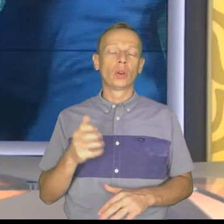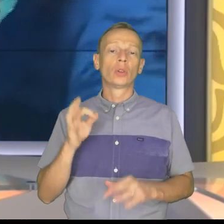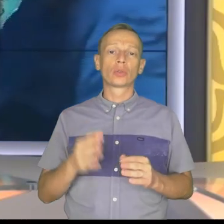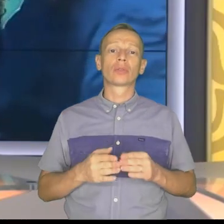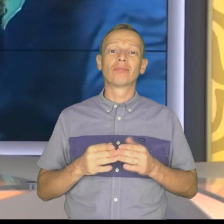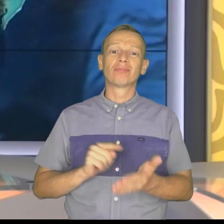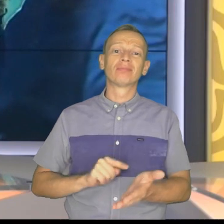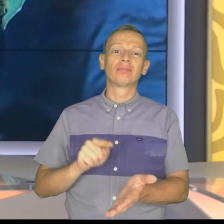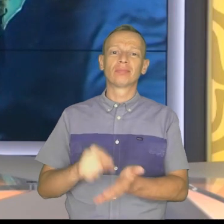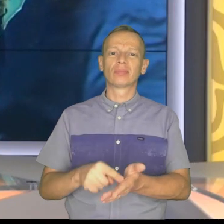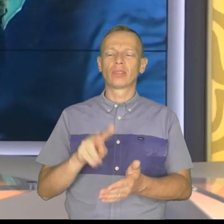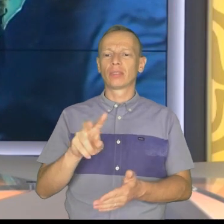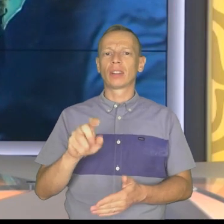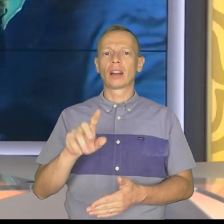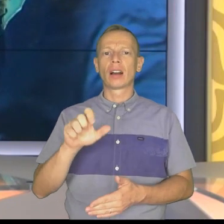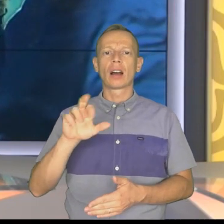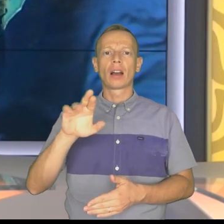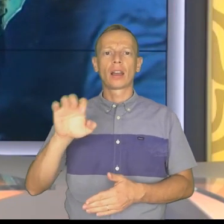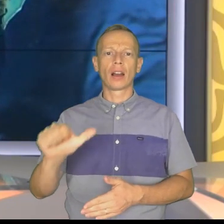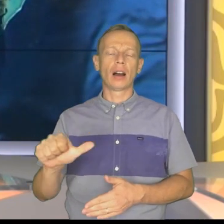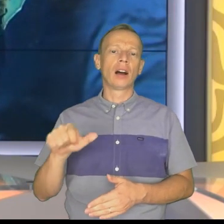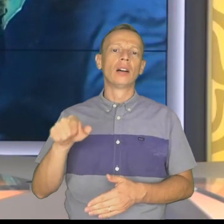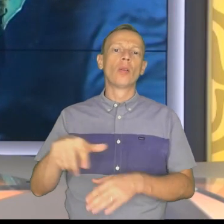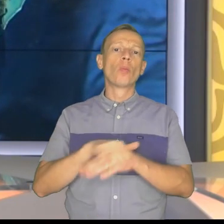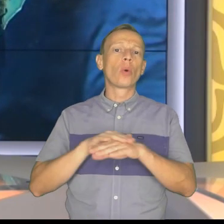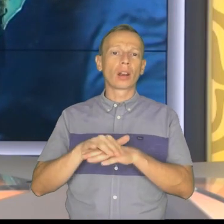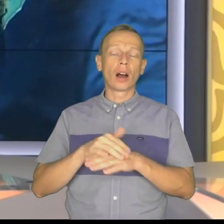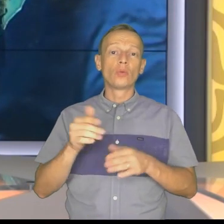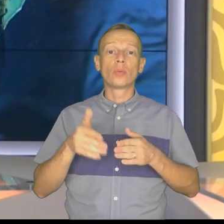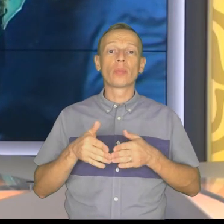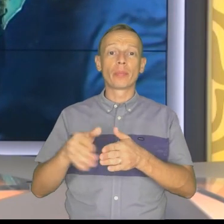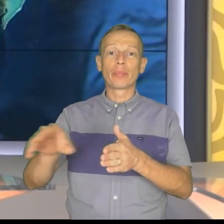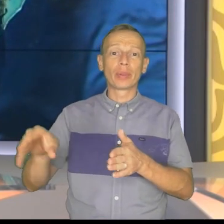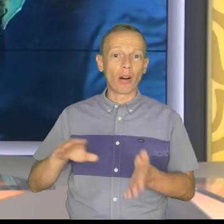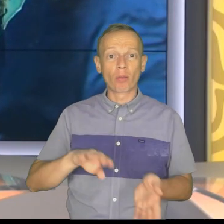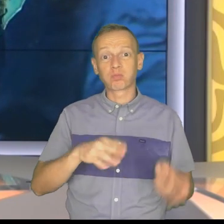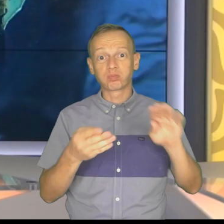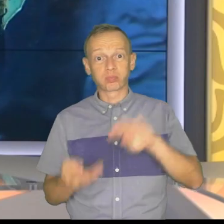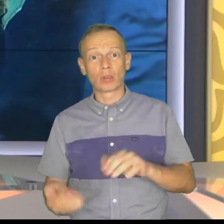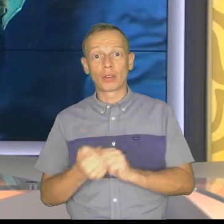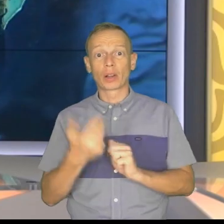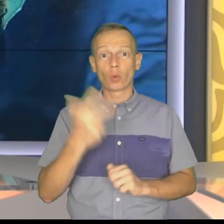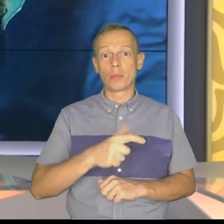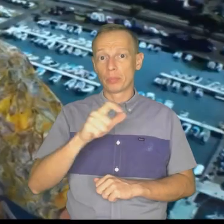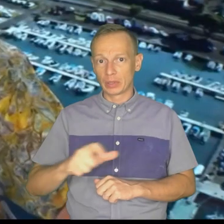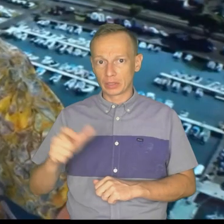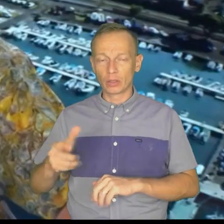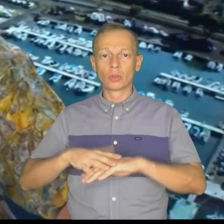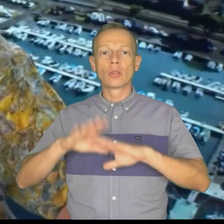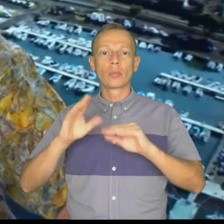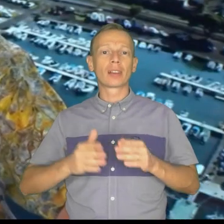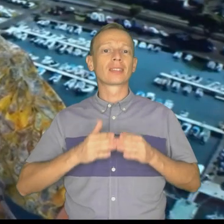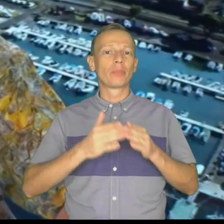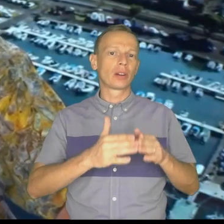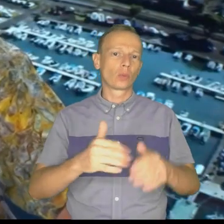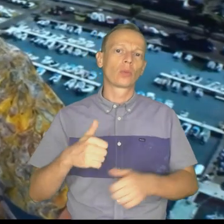l'Arago, s'est dépêché dans la passe de Vaiarea Moorea où une pirogue s'est retournée avec 3 occupants. Une fois sur zone,